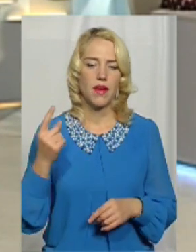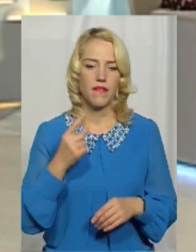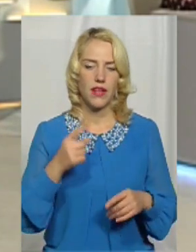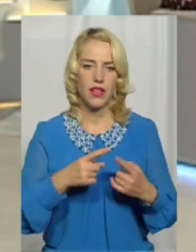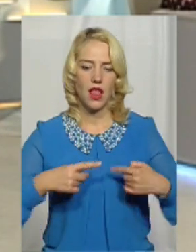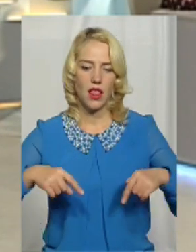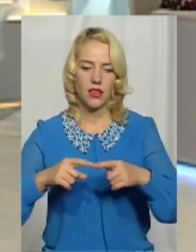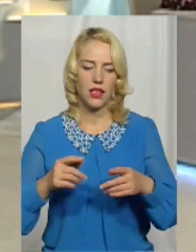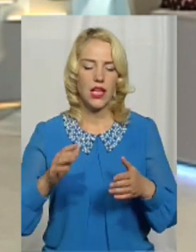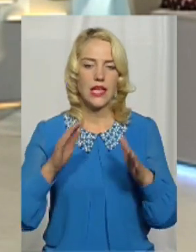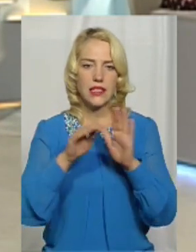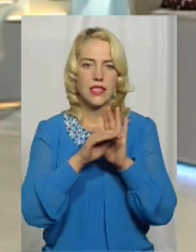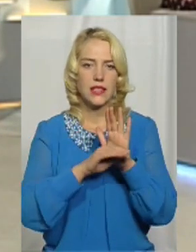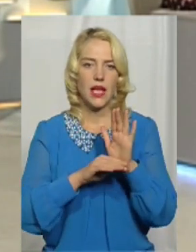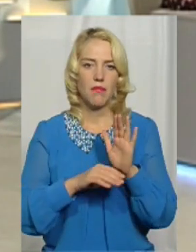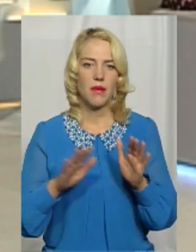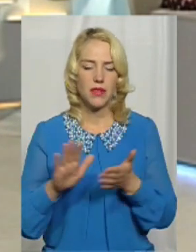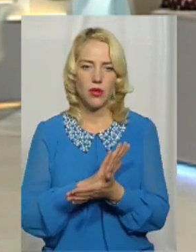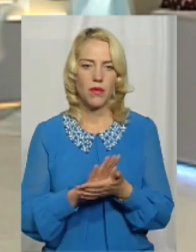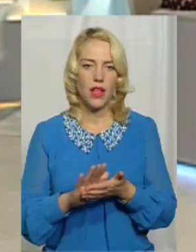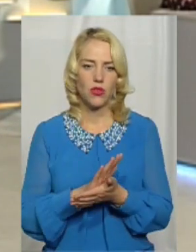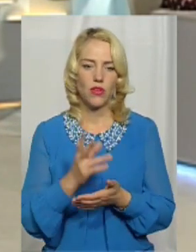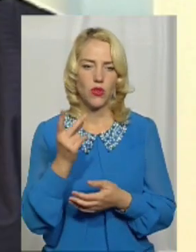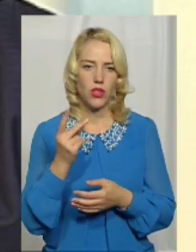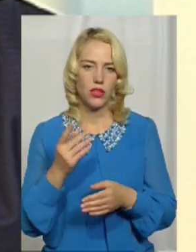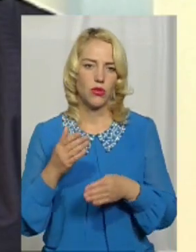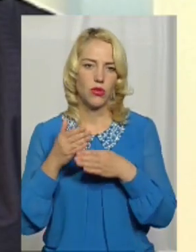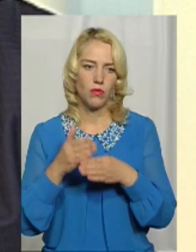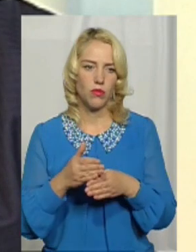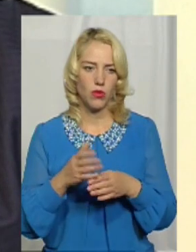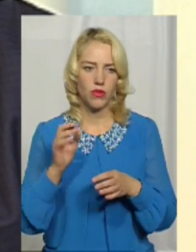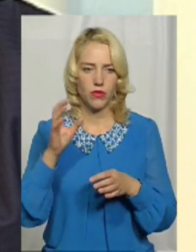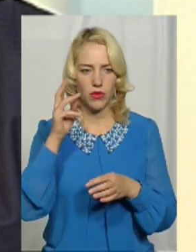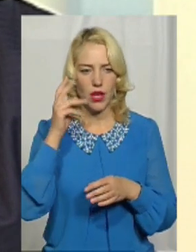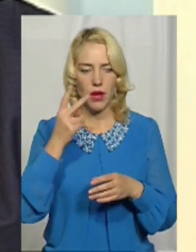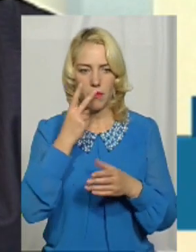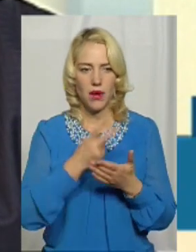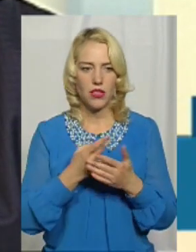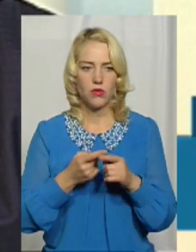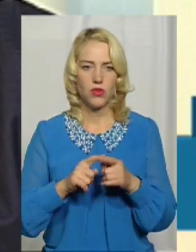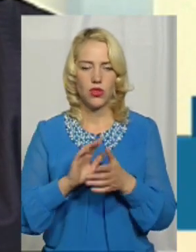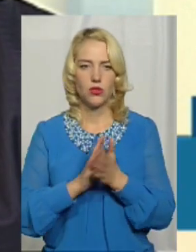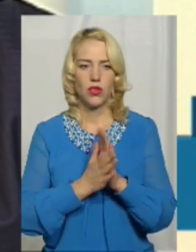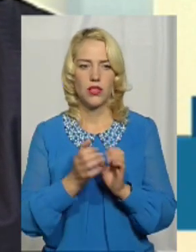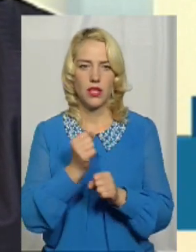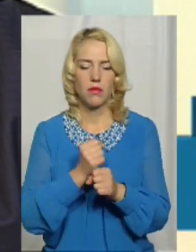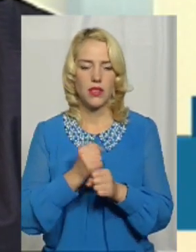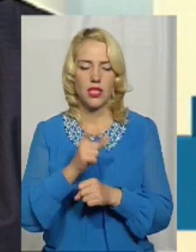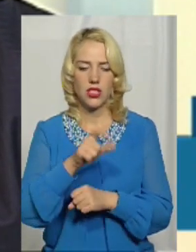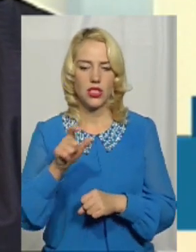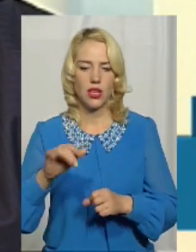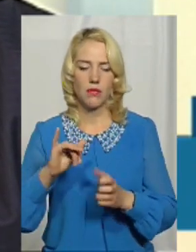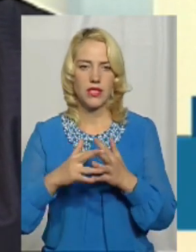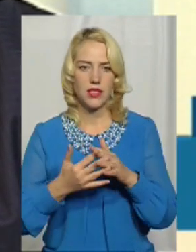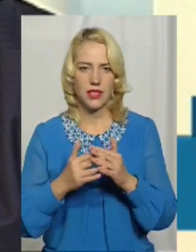системи безоплатної правової допомоги в Україні, ми, як ніхто, бачимо цю ситуацію і працюємо саме з жителями